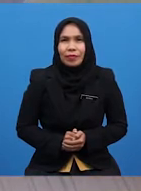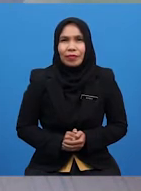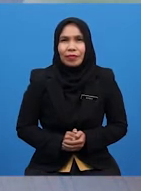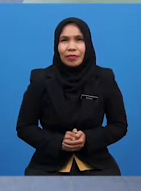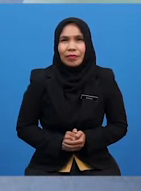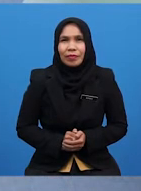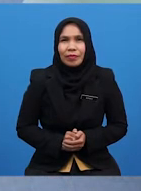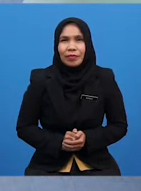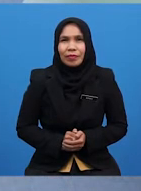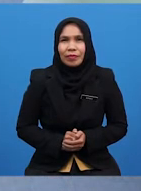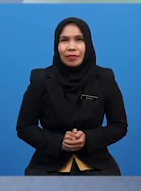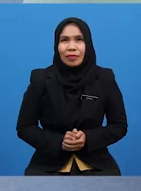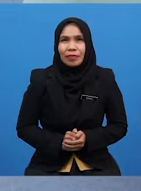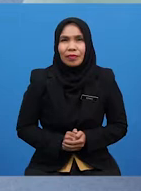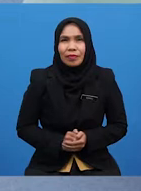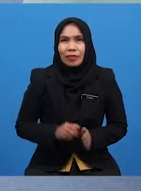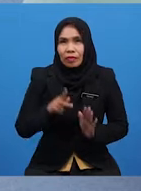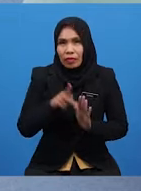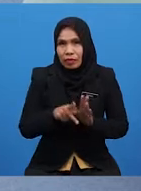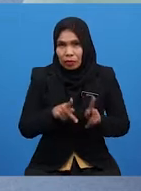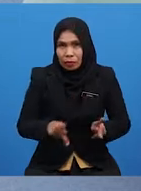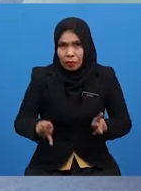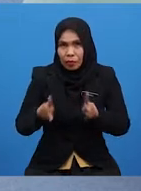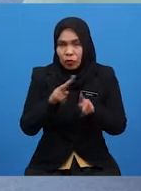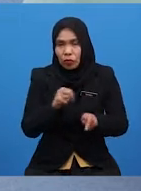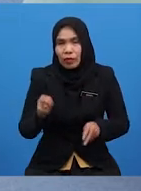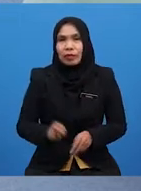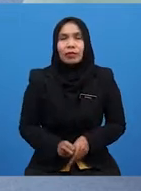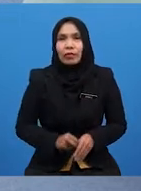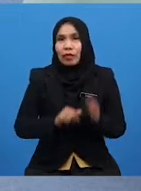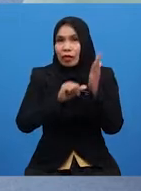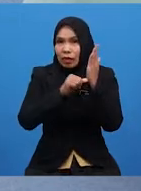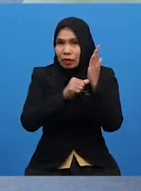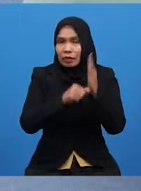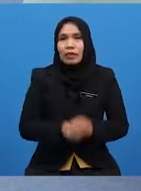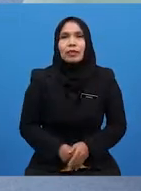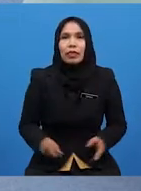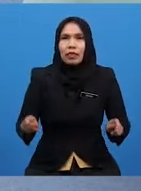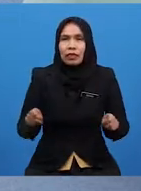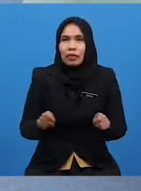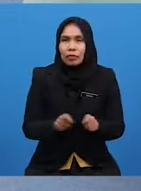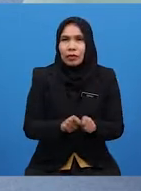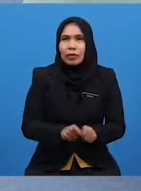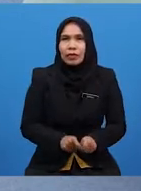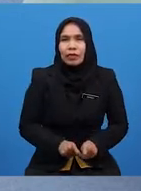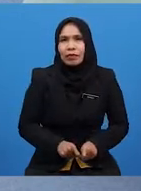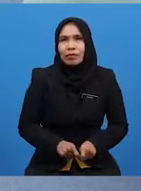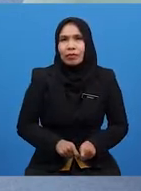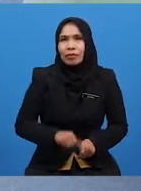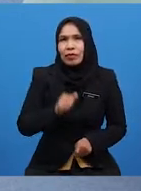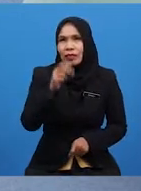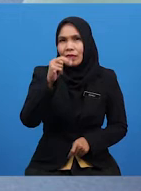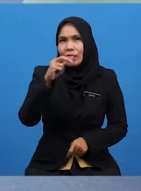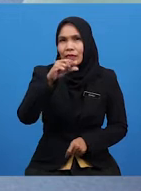walaubagaimanapun keperluan asas seperti pedaran angin dan udara serta pencahayaan